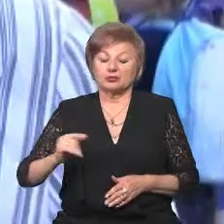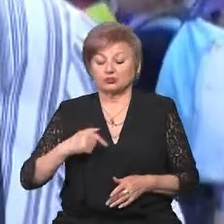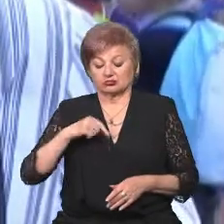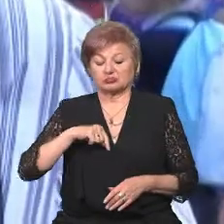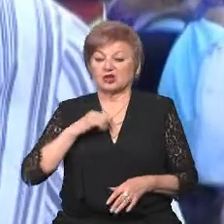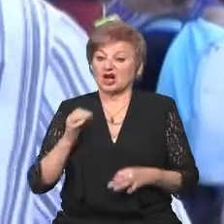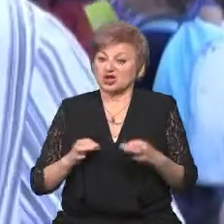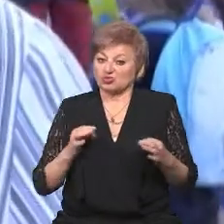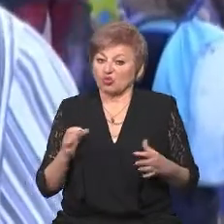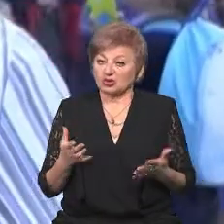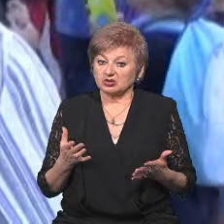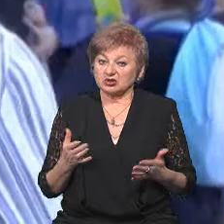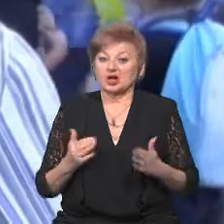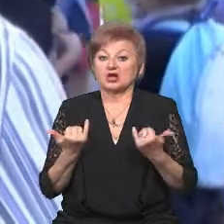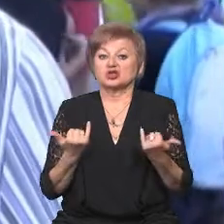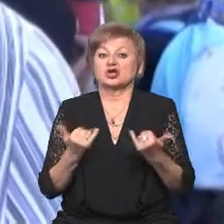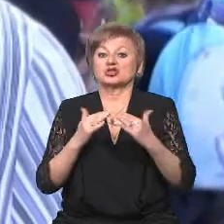розстроїлась, зараз вдома